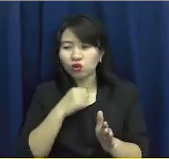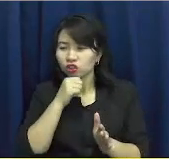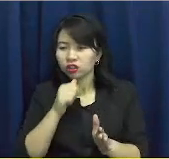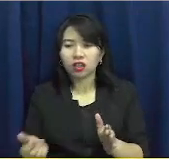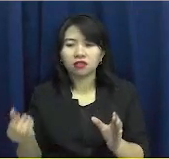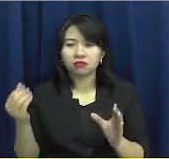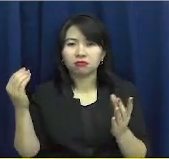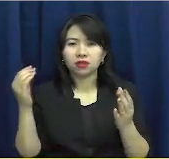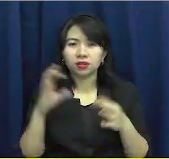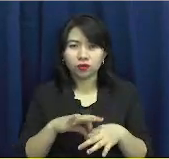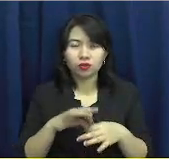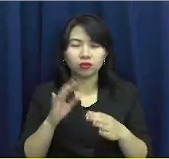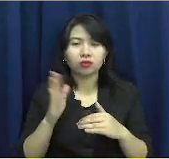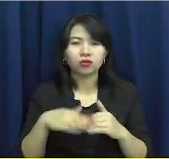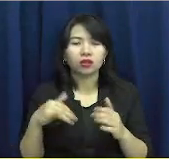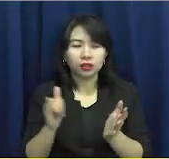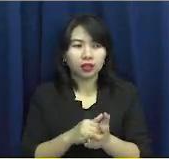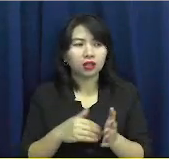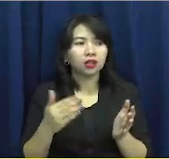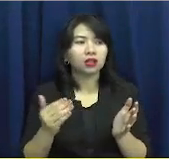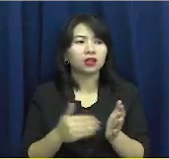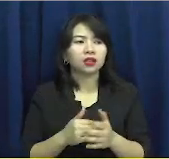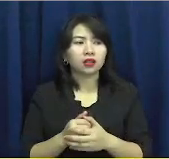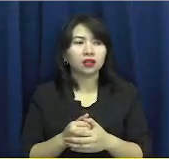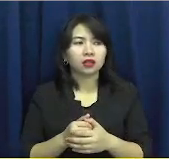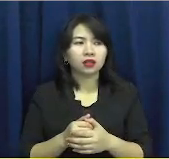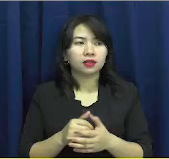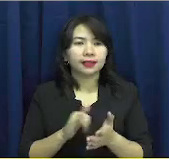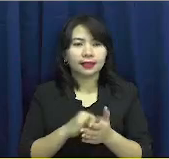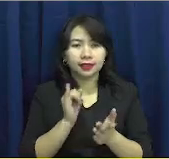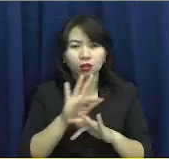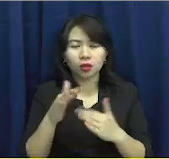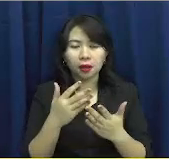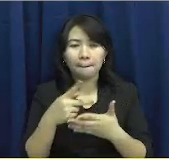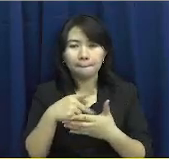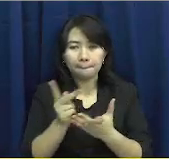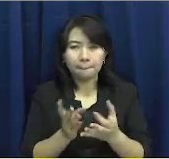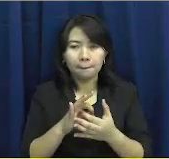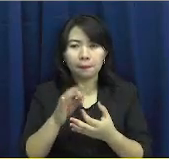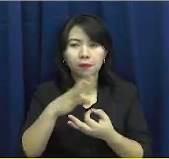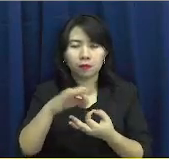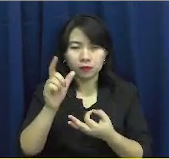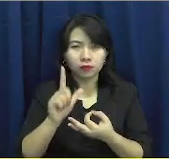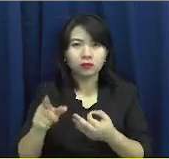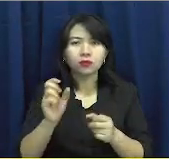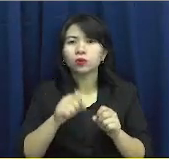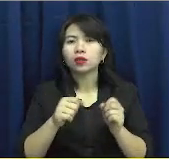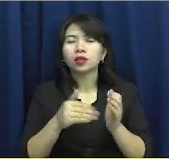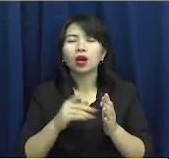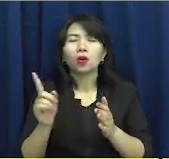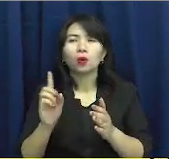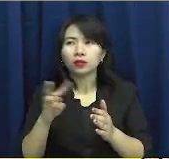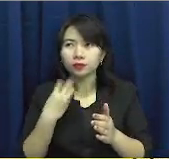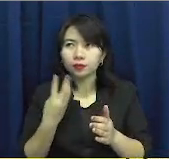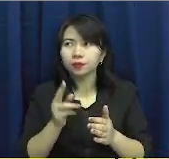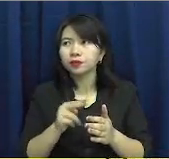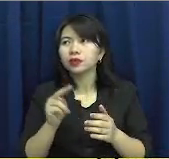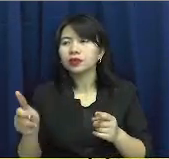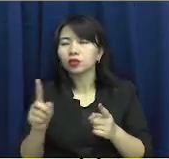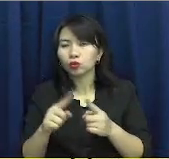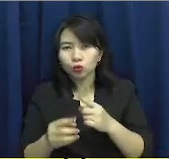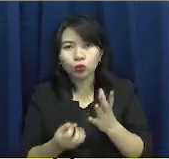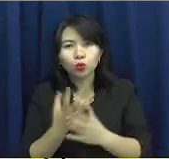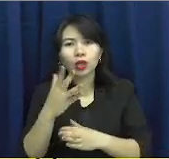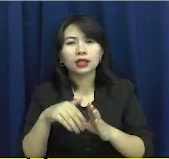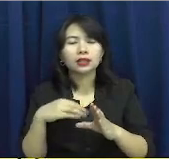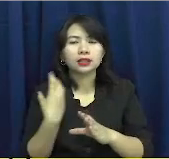ganyan. You see, lahat po yan bahagi ng spiritual. Kaya nga po, ang mas kailangan po natin pag-intingin, pagdating sa buhay po natin